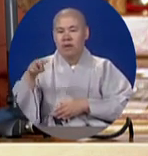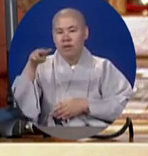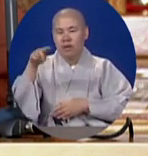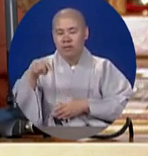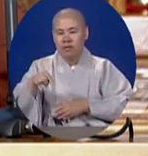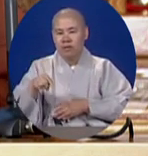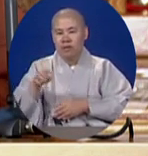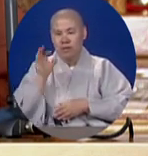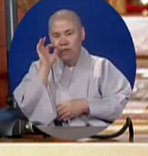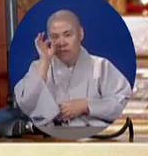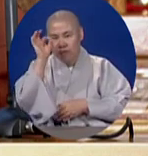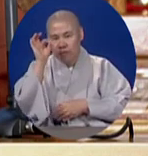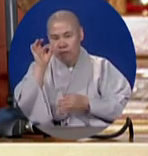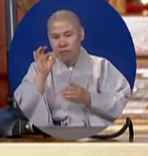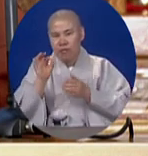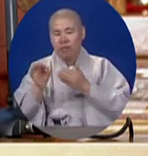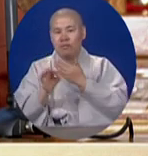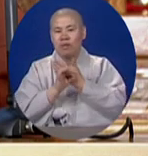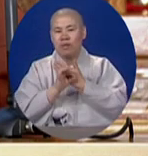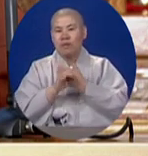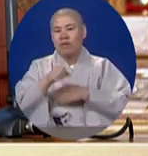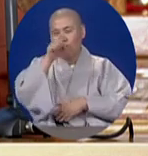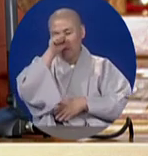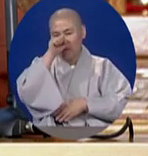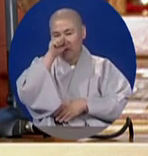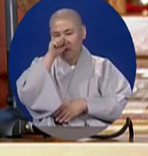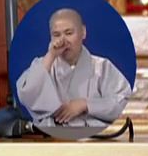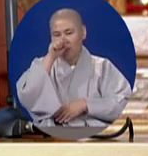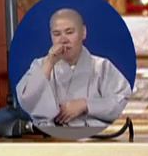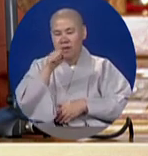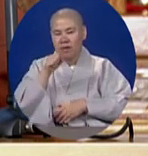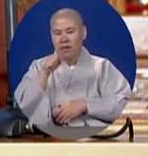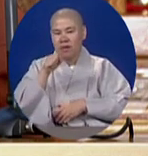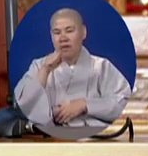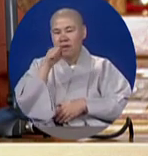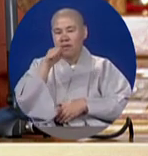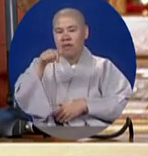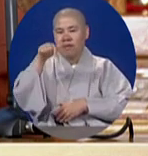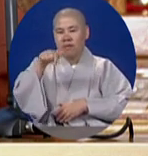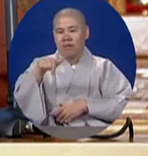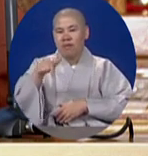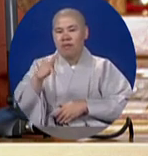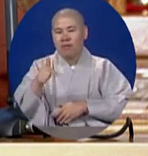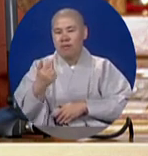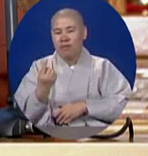경계를 딱 보면 좋다. 이건 괴로울 꽃자 고수예요.